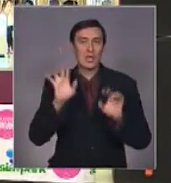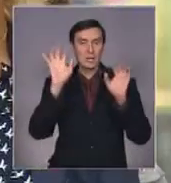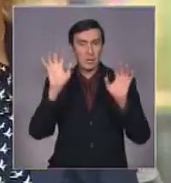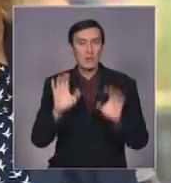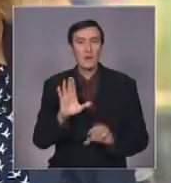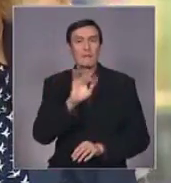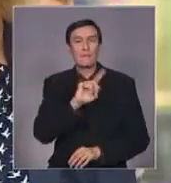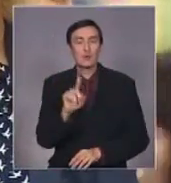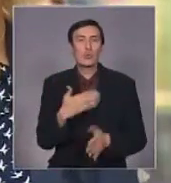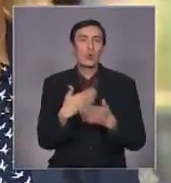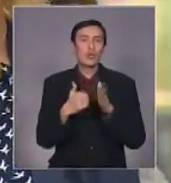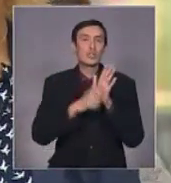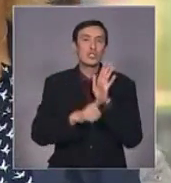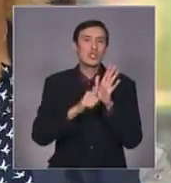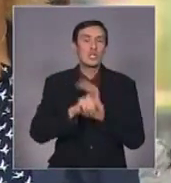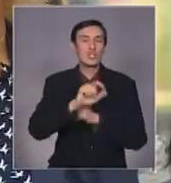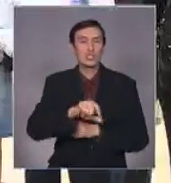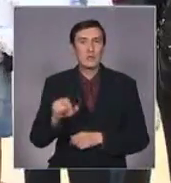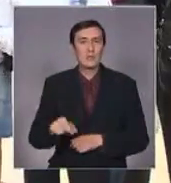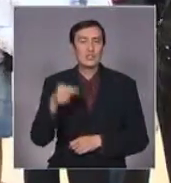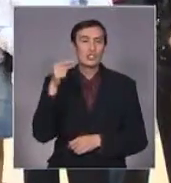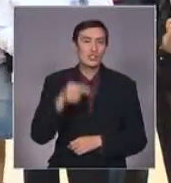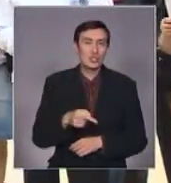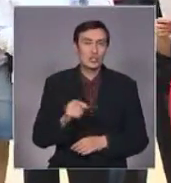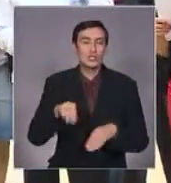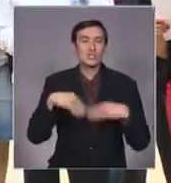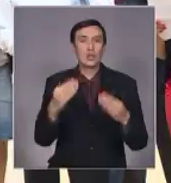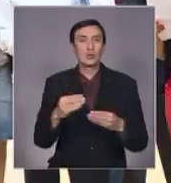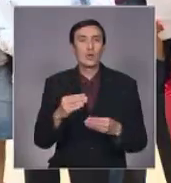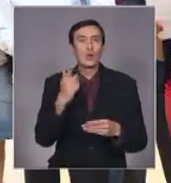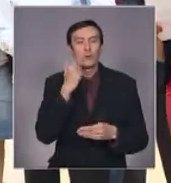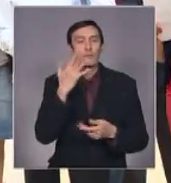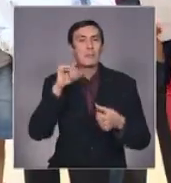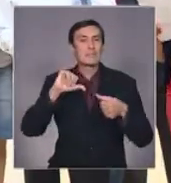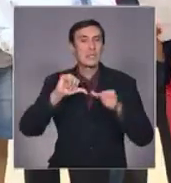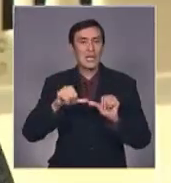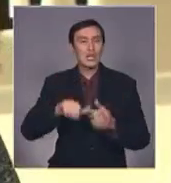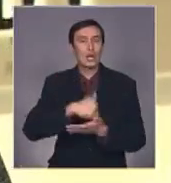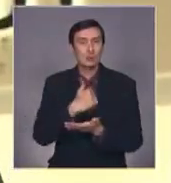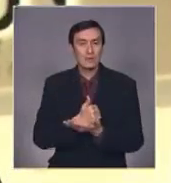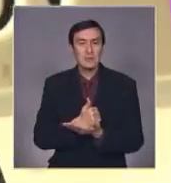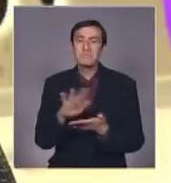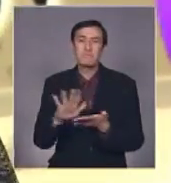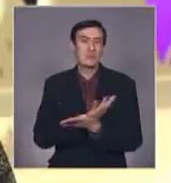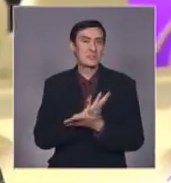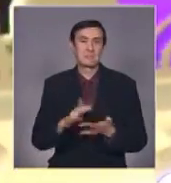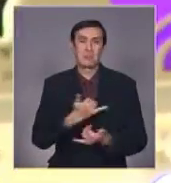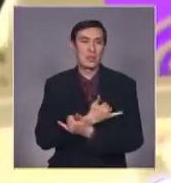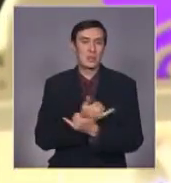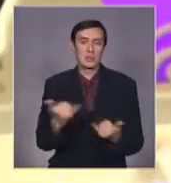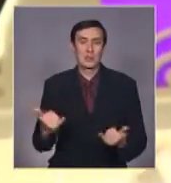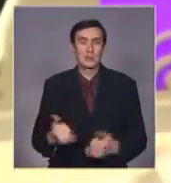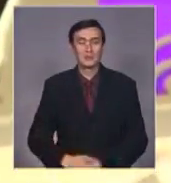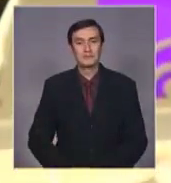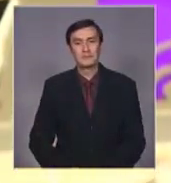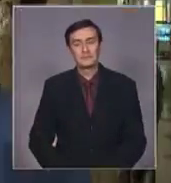ВОЗ. Около 60 человек из 1000 сдают кровь на постоянной основе и совершенно бесплатно.